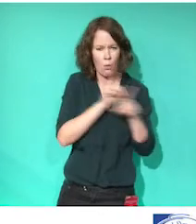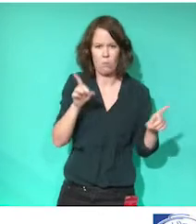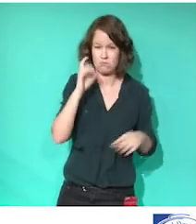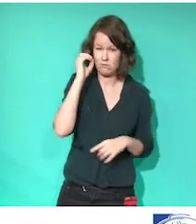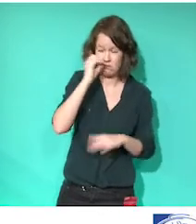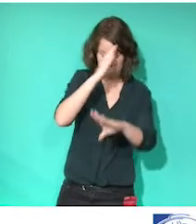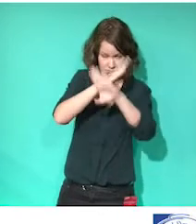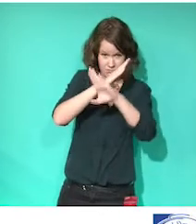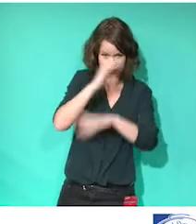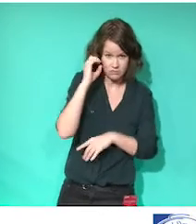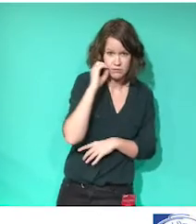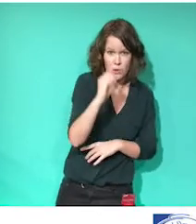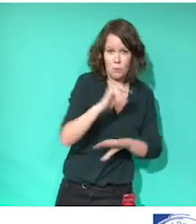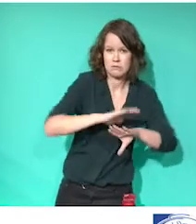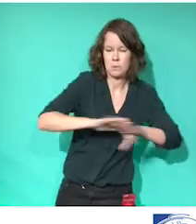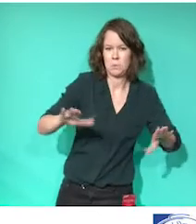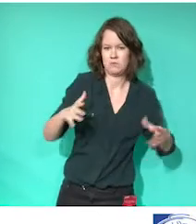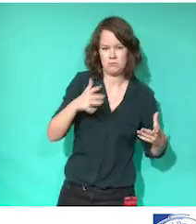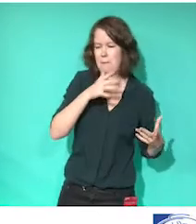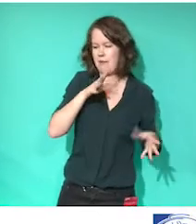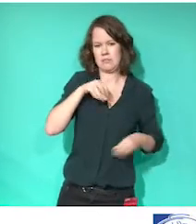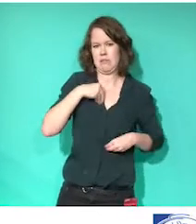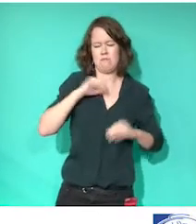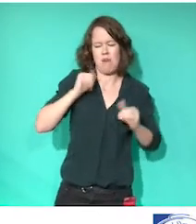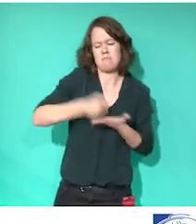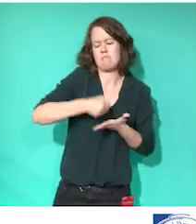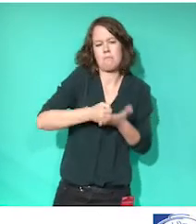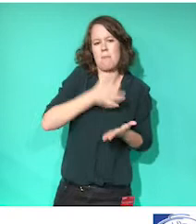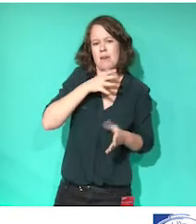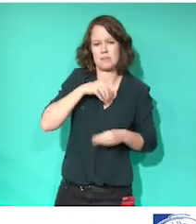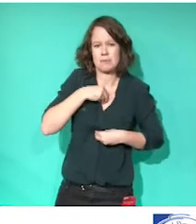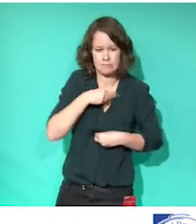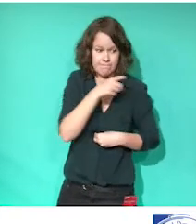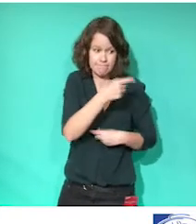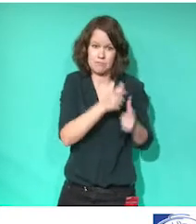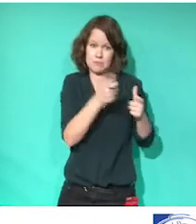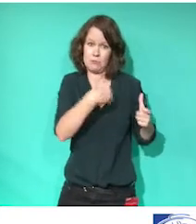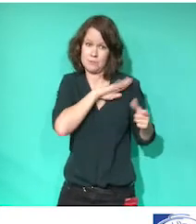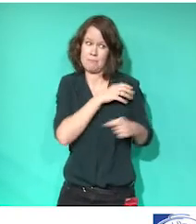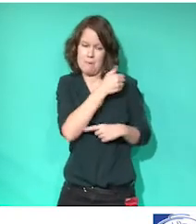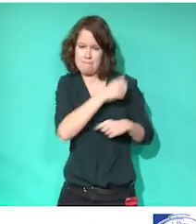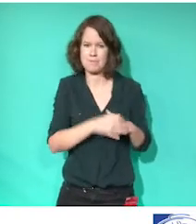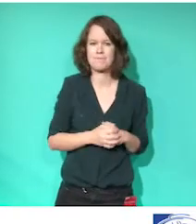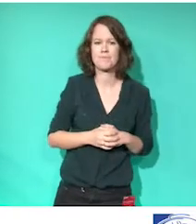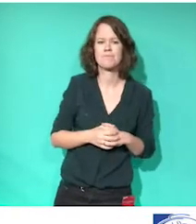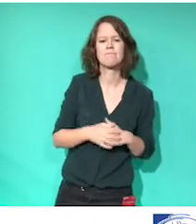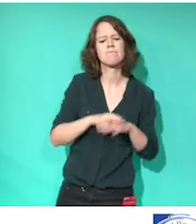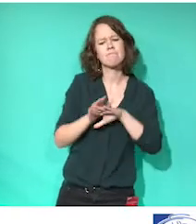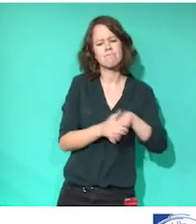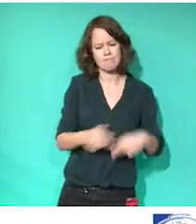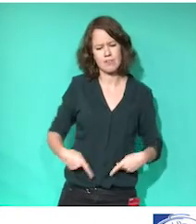pour qu'il y ait une responsabilité de l'entreprise dans ce domaine, voilà. Et puis, dernier atelier